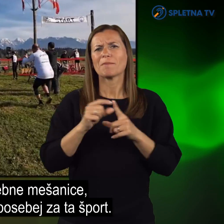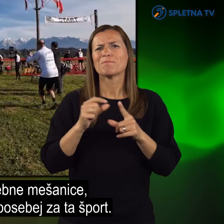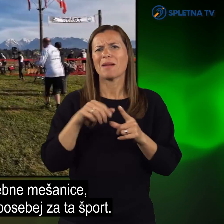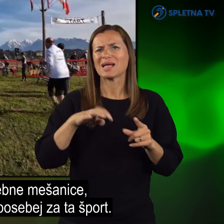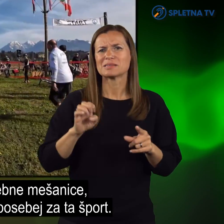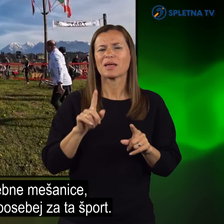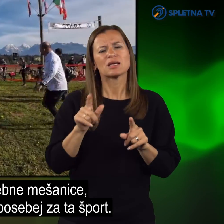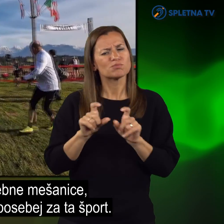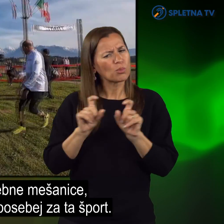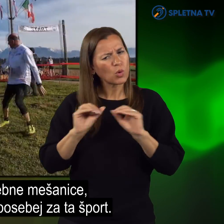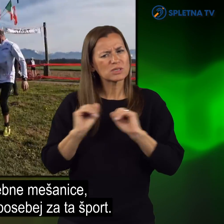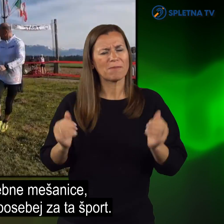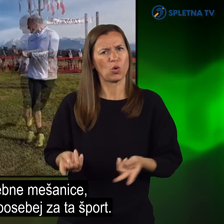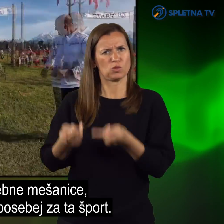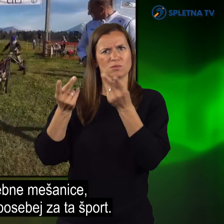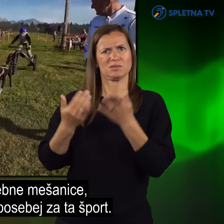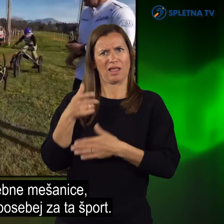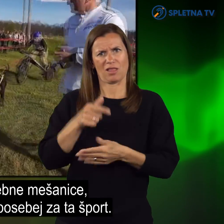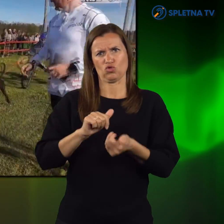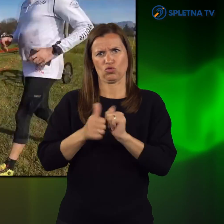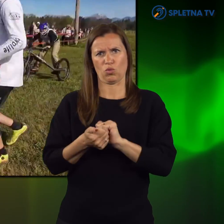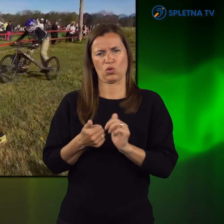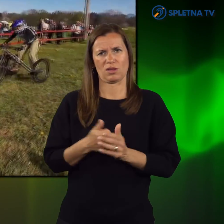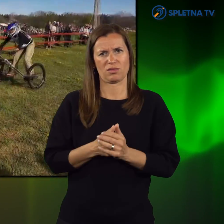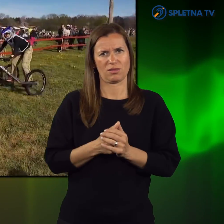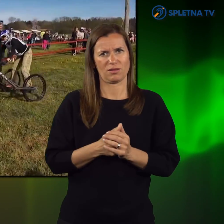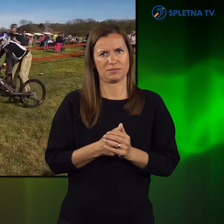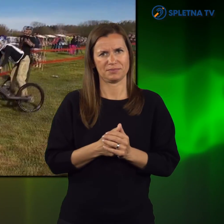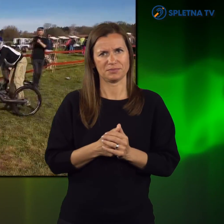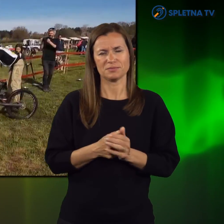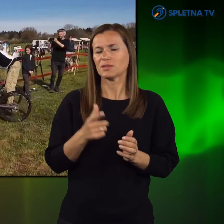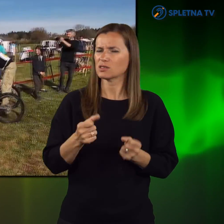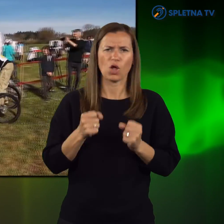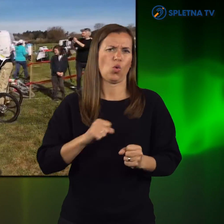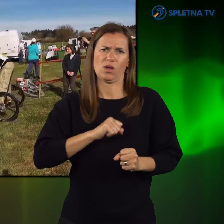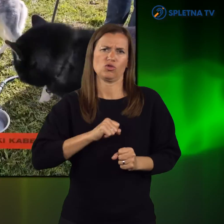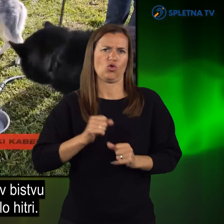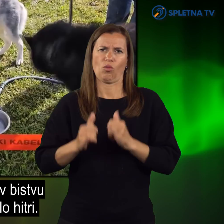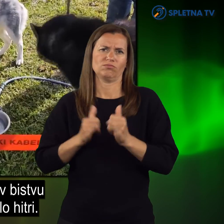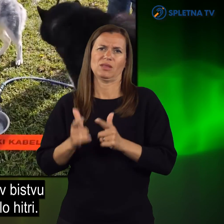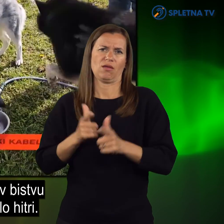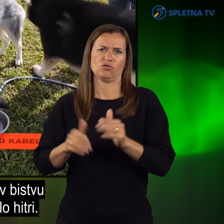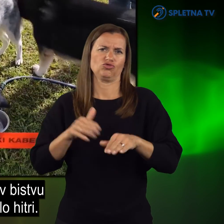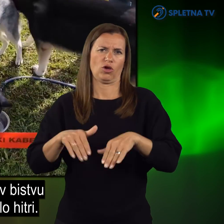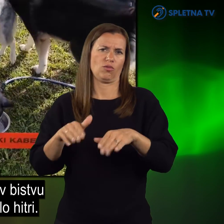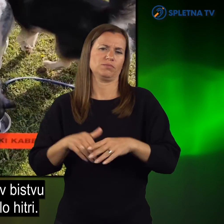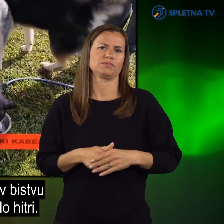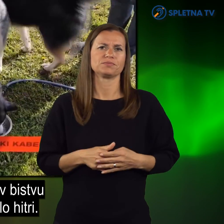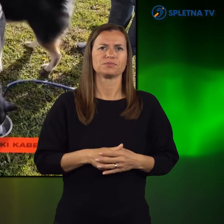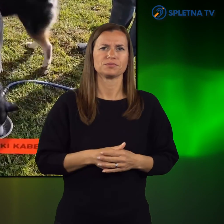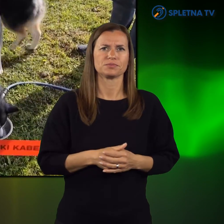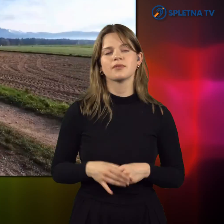pa vzrejeni posebej za ta šport in so v bistvu zelo